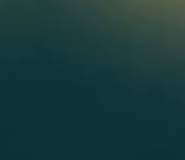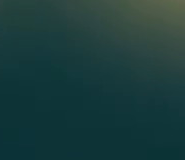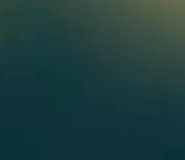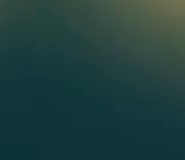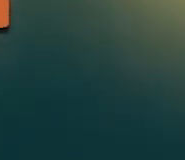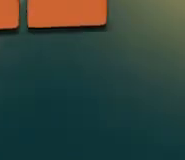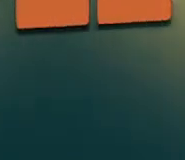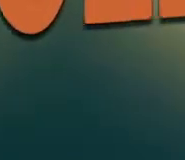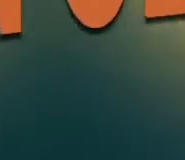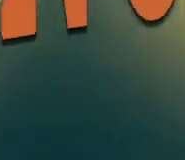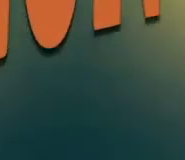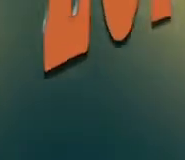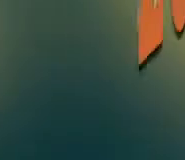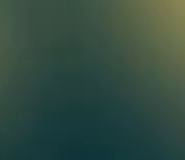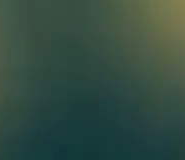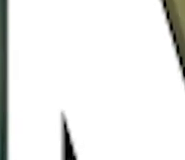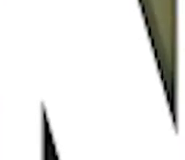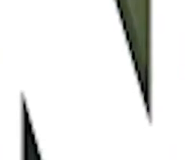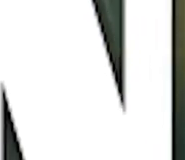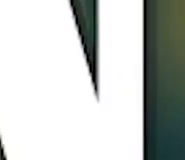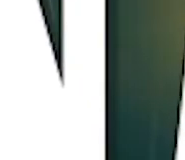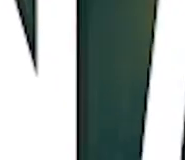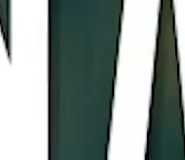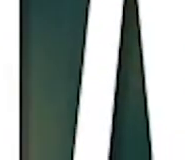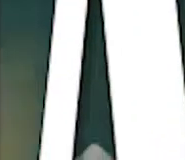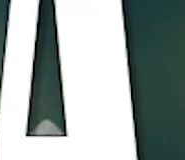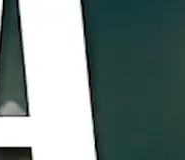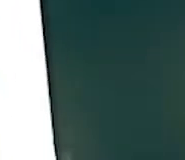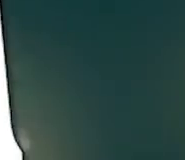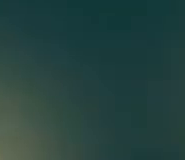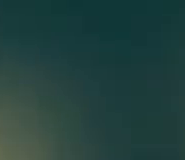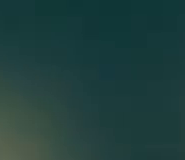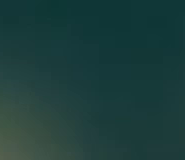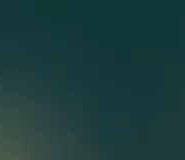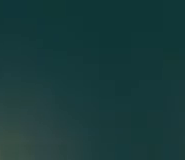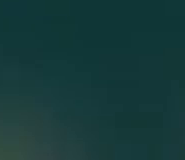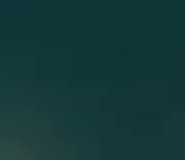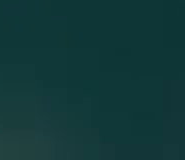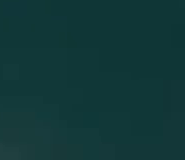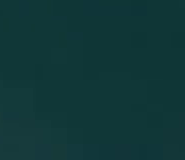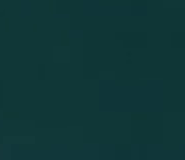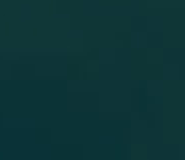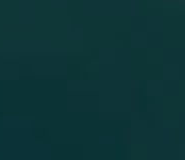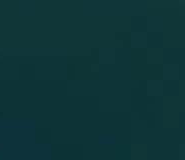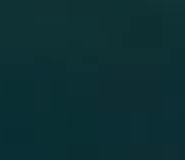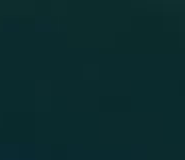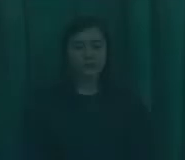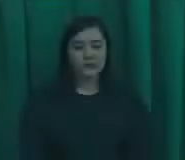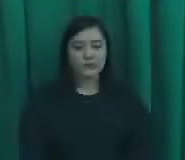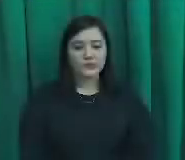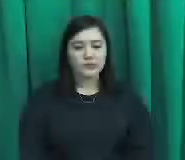The Baptist Lunch, hosted by Pastor Gil LAURENA.